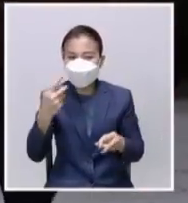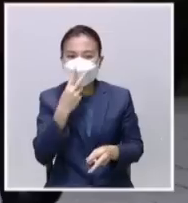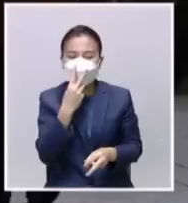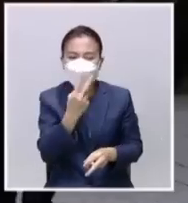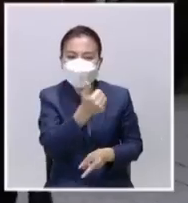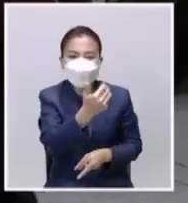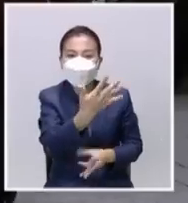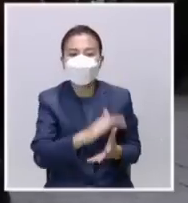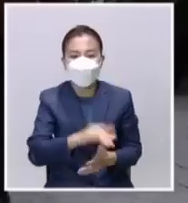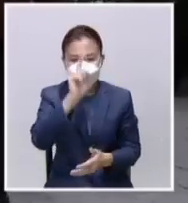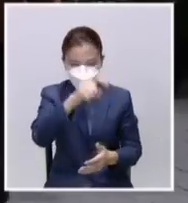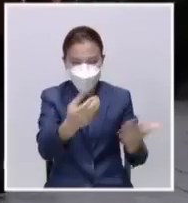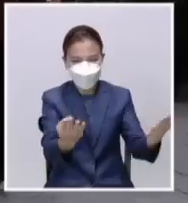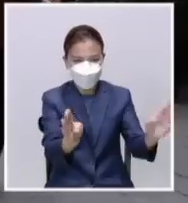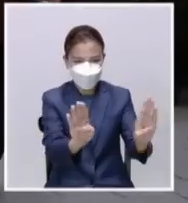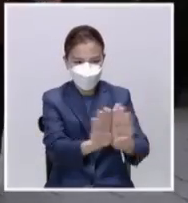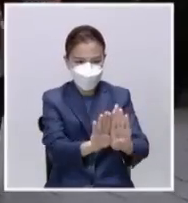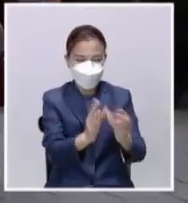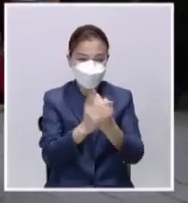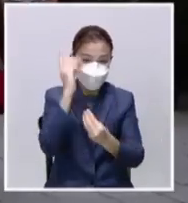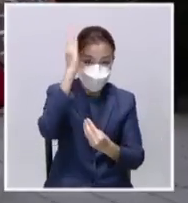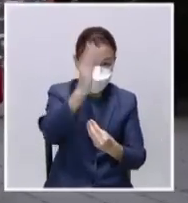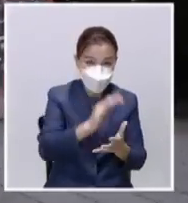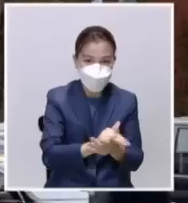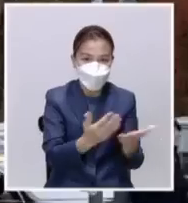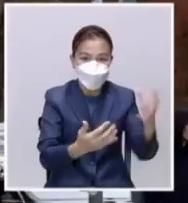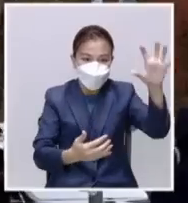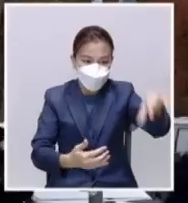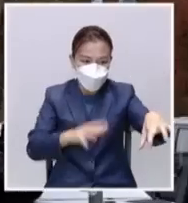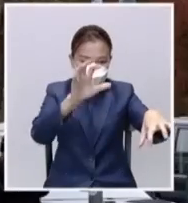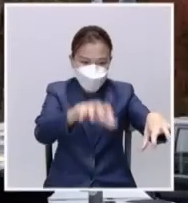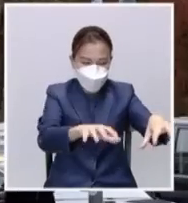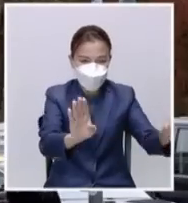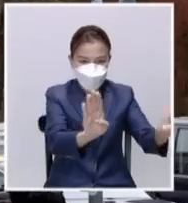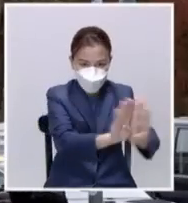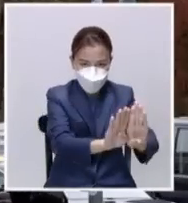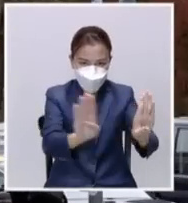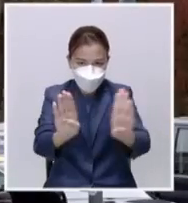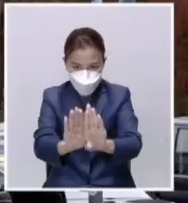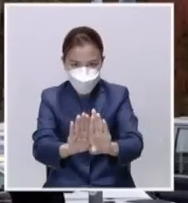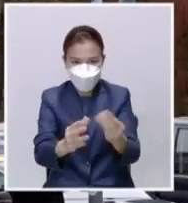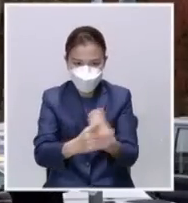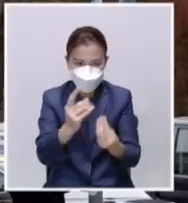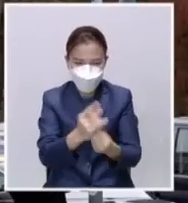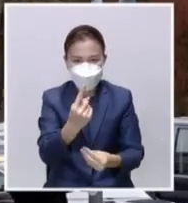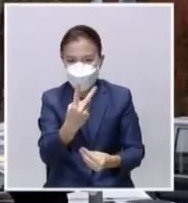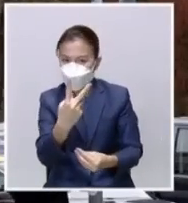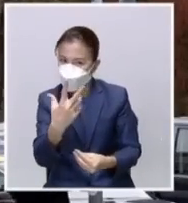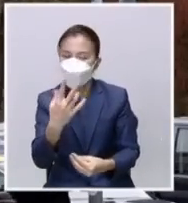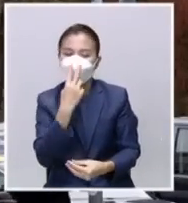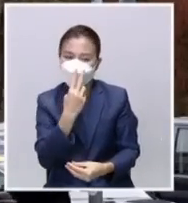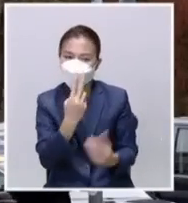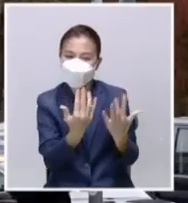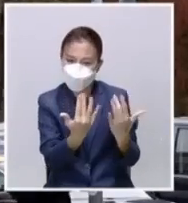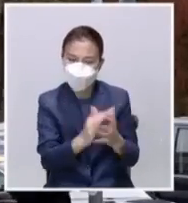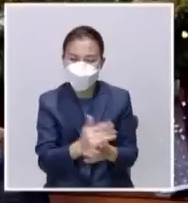การล็อกดาวน์ในสัปดาห์หน้าคาดว่าจะมีการล็อกดาวน์ใน2รัฐหลายสัปดาห์เลยนะคะมาตรการดังกล่าวมีขึ้นขณะที่ทางการออสเตรีย